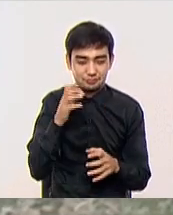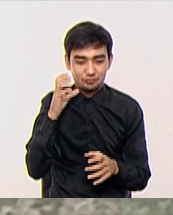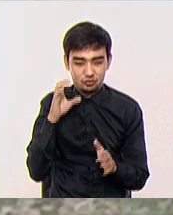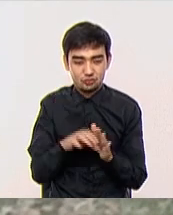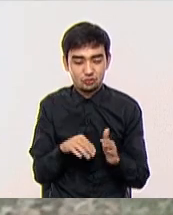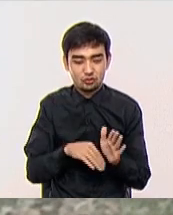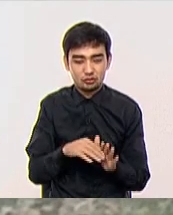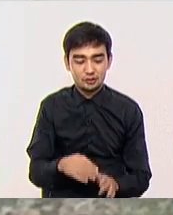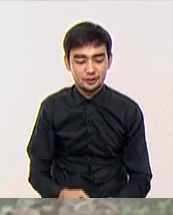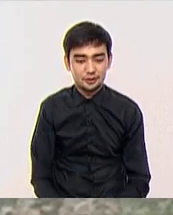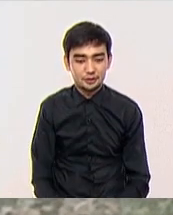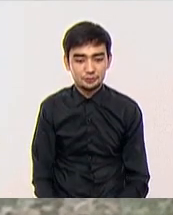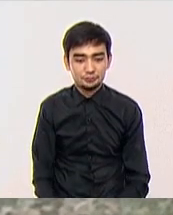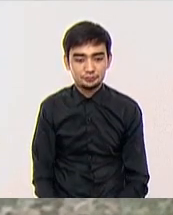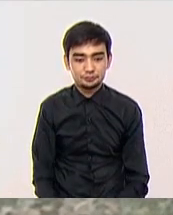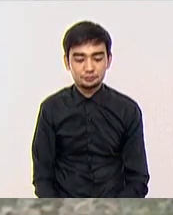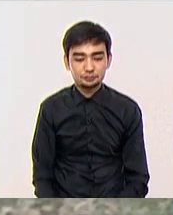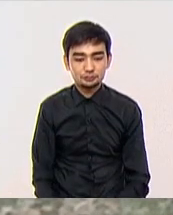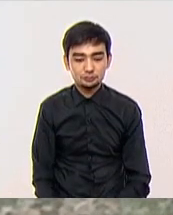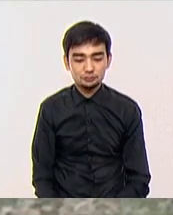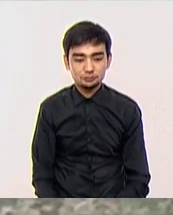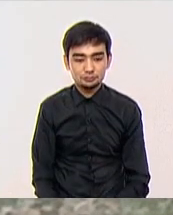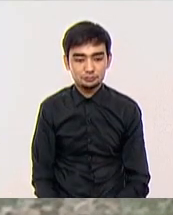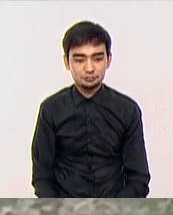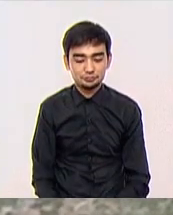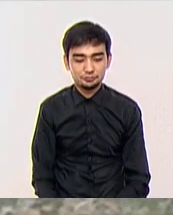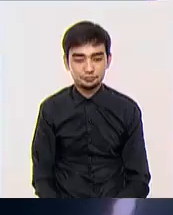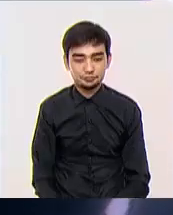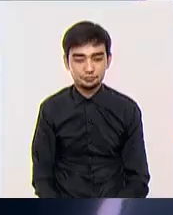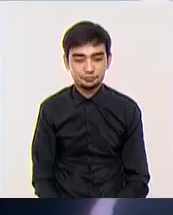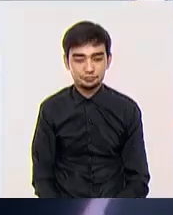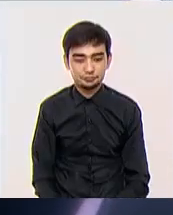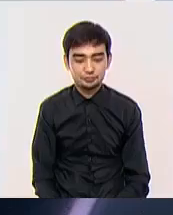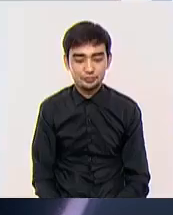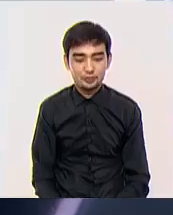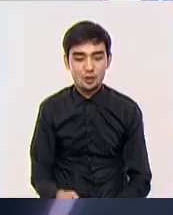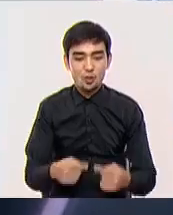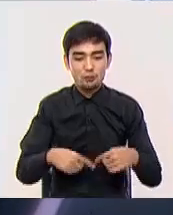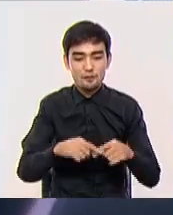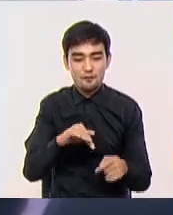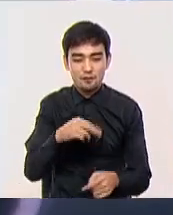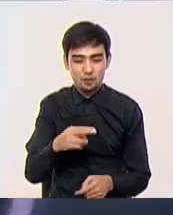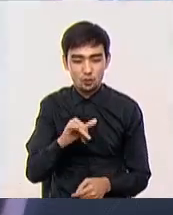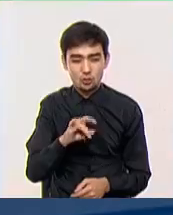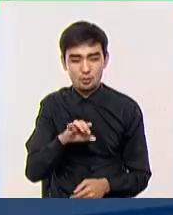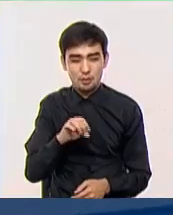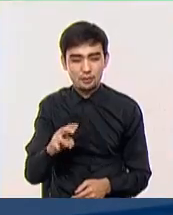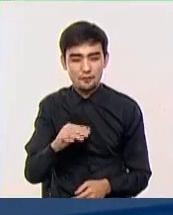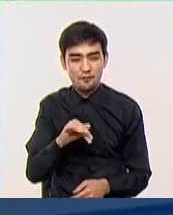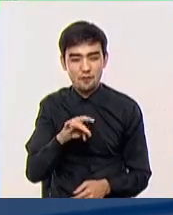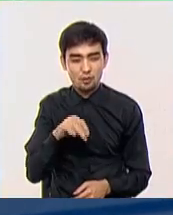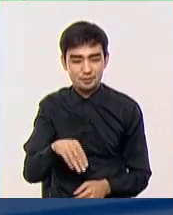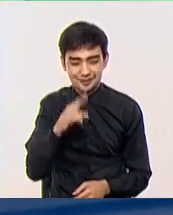Людмила Батюшкина, Даля Насибова и Ардак Камал, Информбюро. Общественный фонд «Урбан Форум Казахстан»